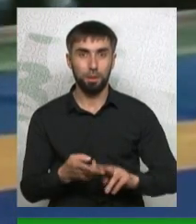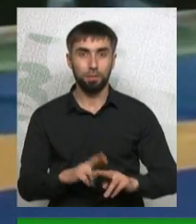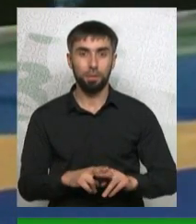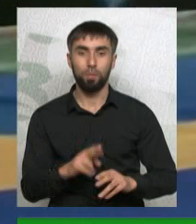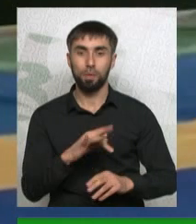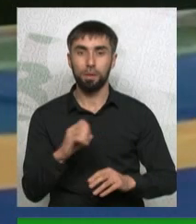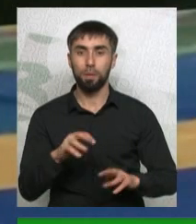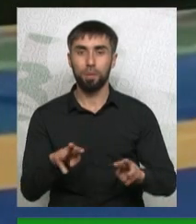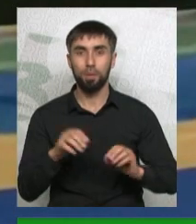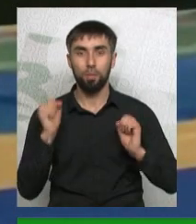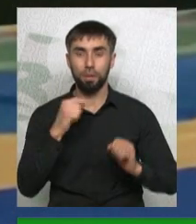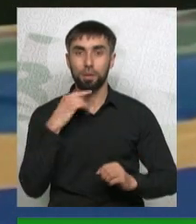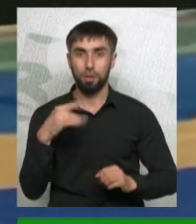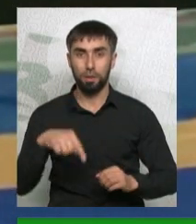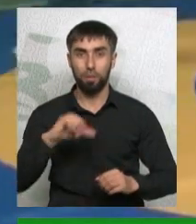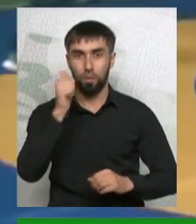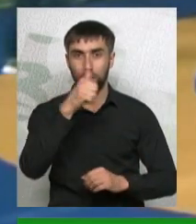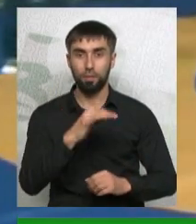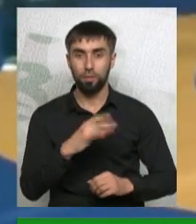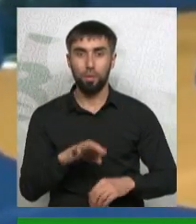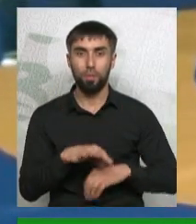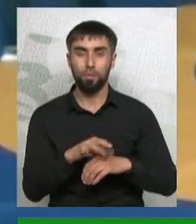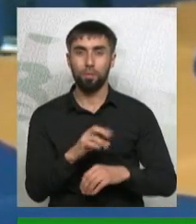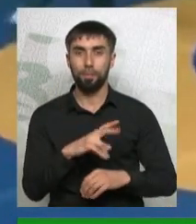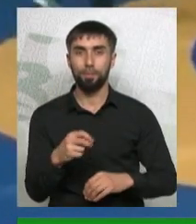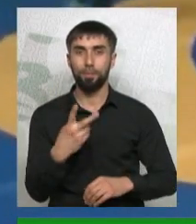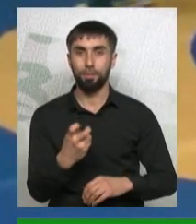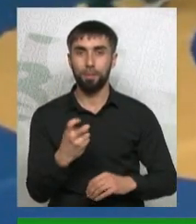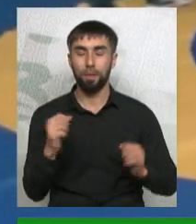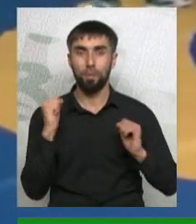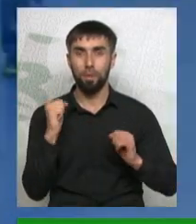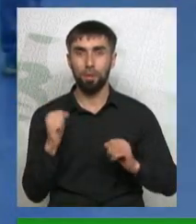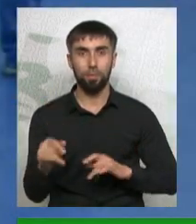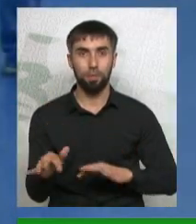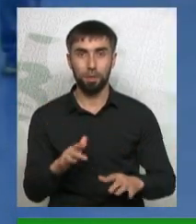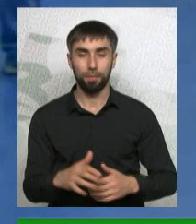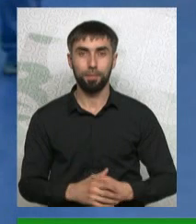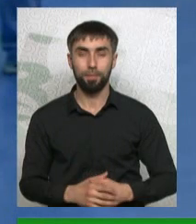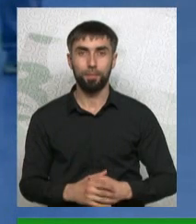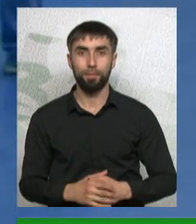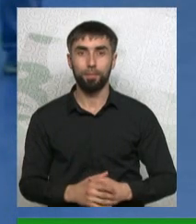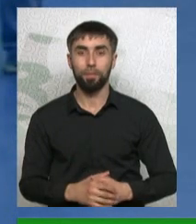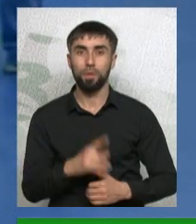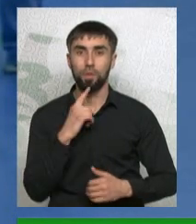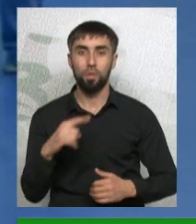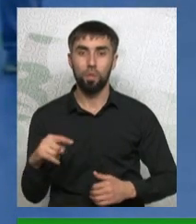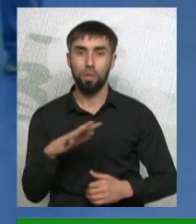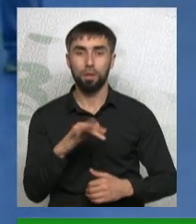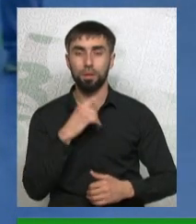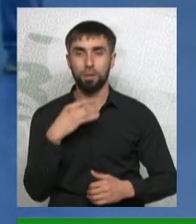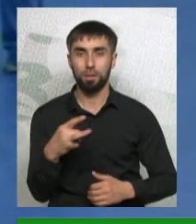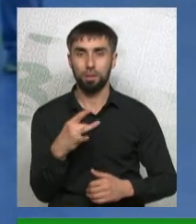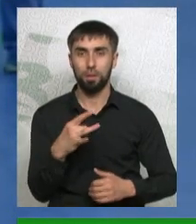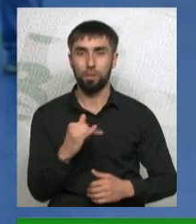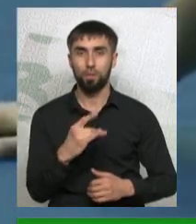По данным министра спорта, в текущем году ведомство провело более 200 спортивно-массовых мероприятий всероссийского и